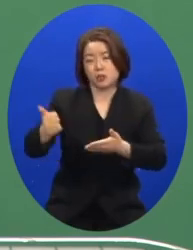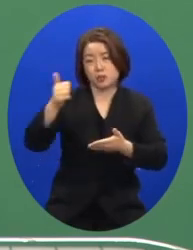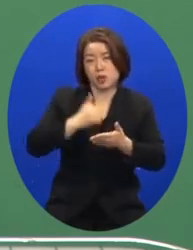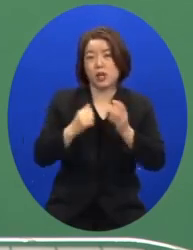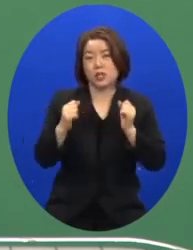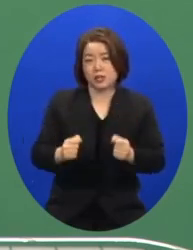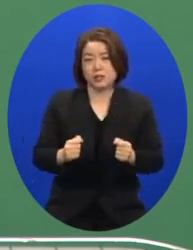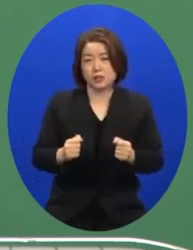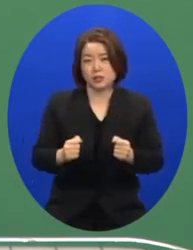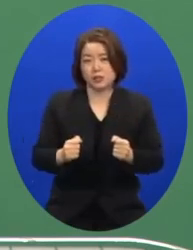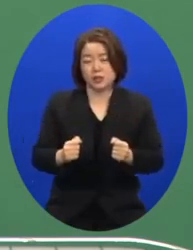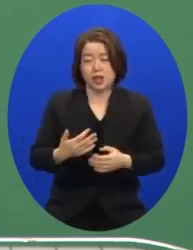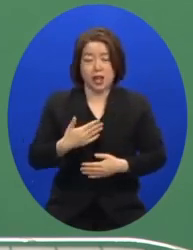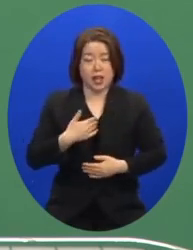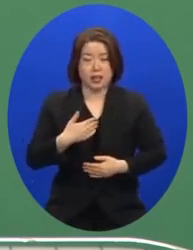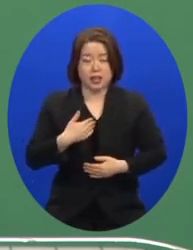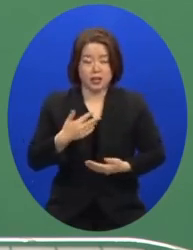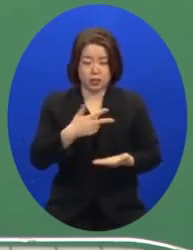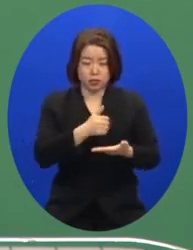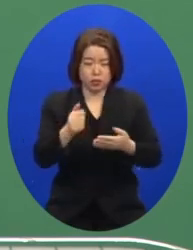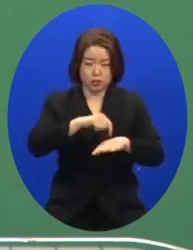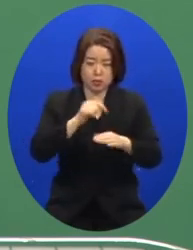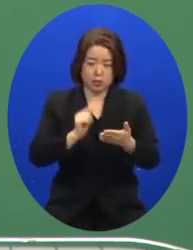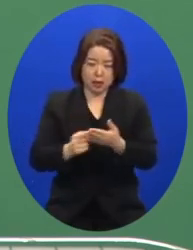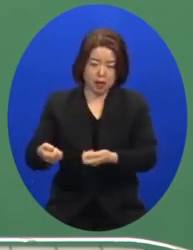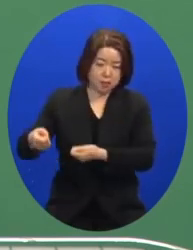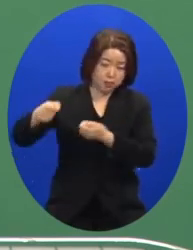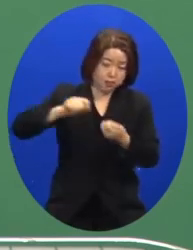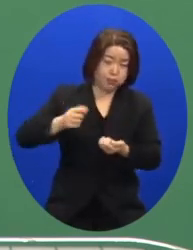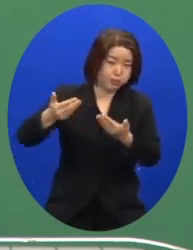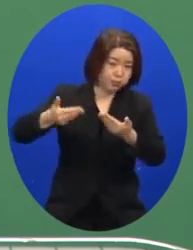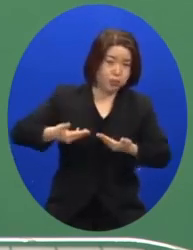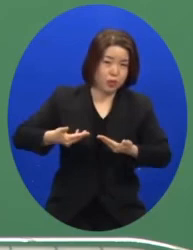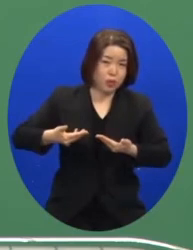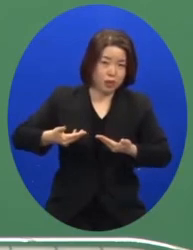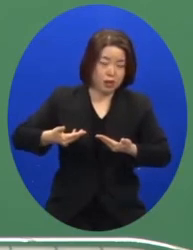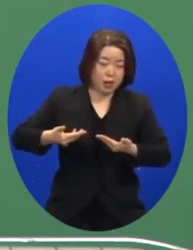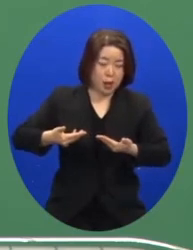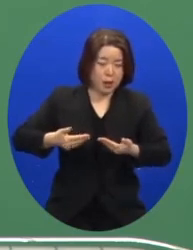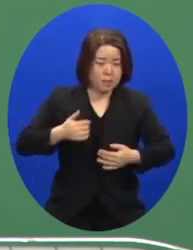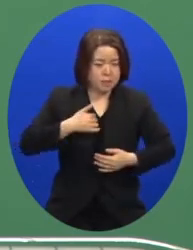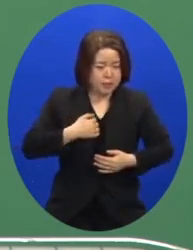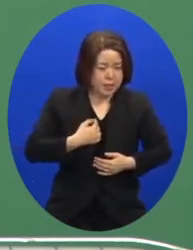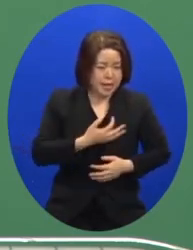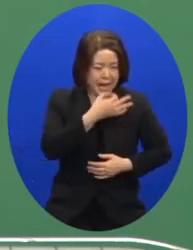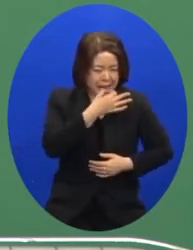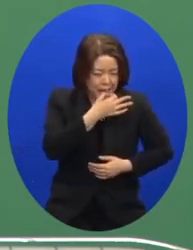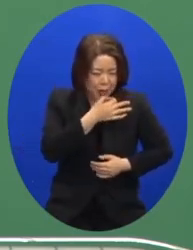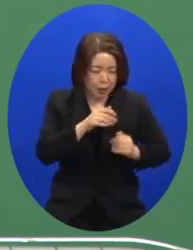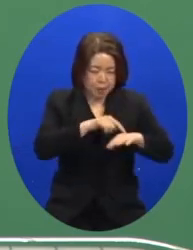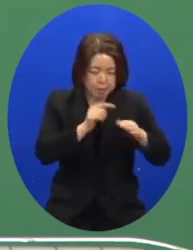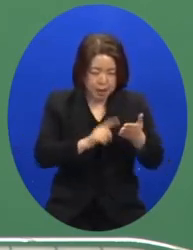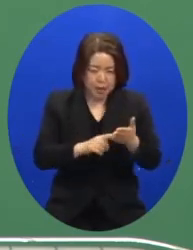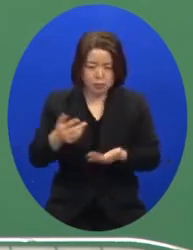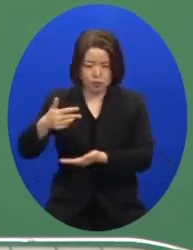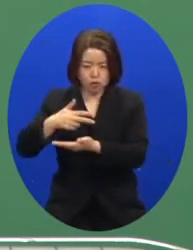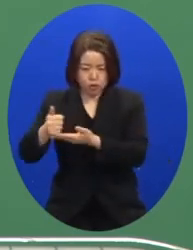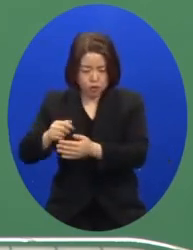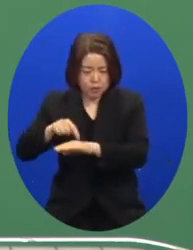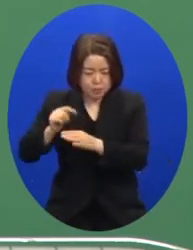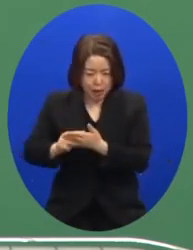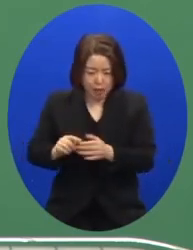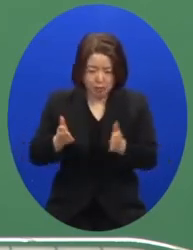예수님께서 나에게 주님의 마음을 부어 주십니다 그 사이에 3 다툼이 있습니다 여기서